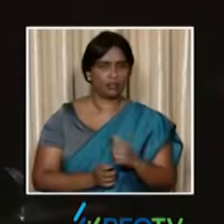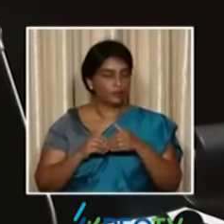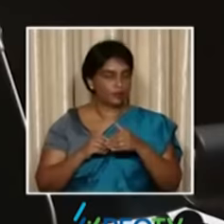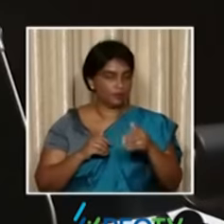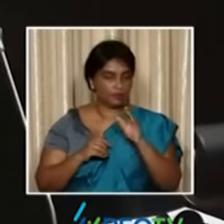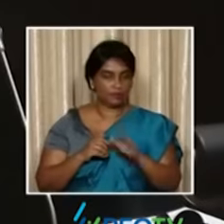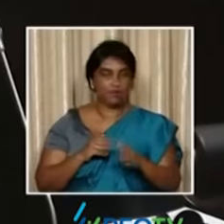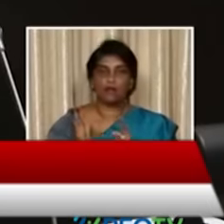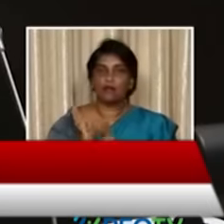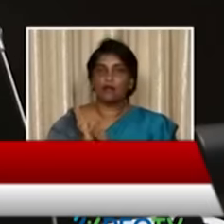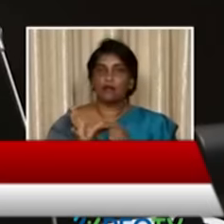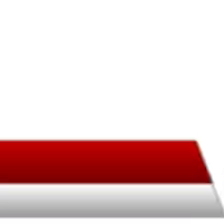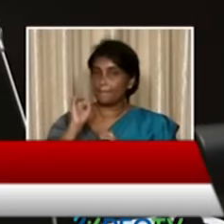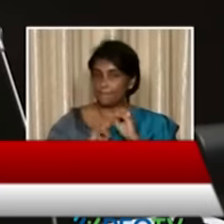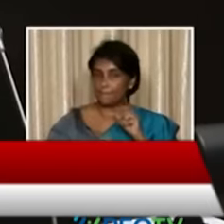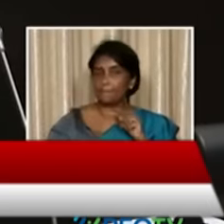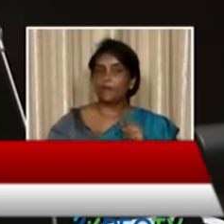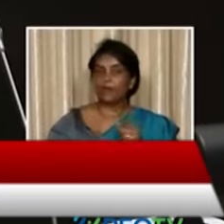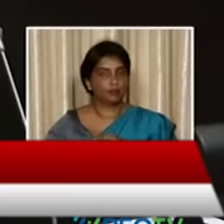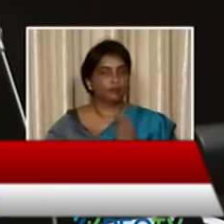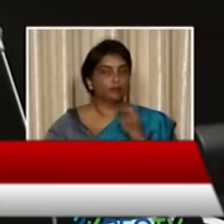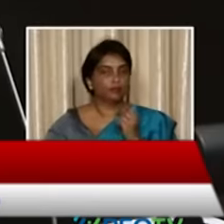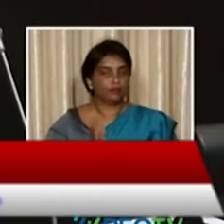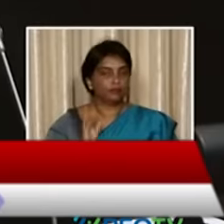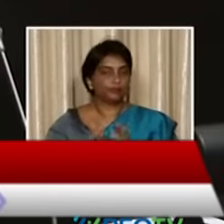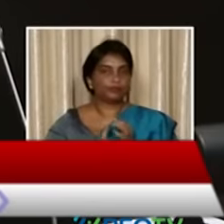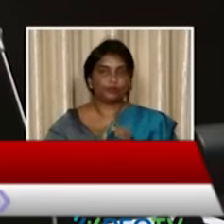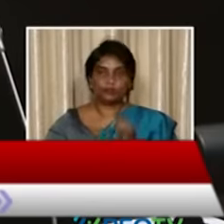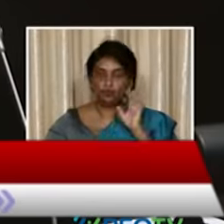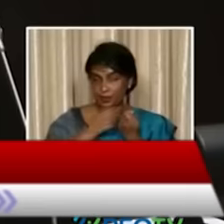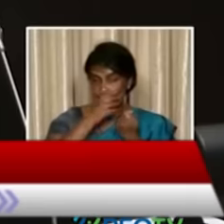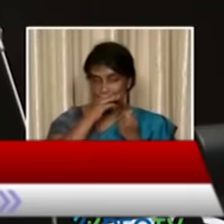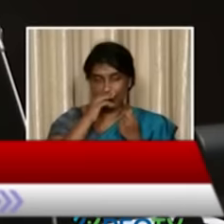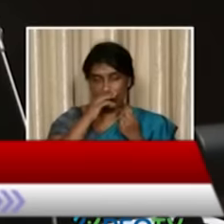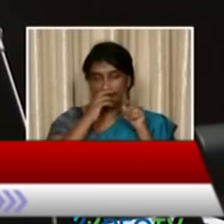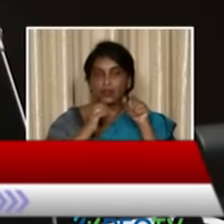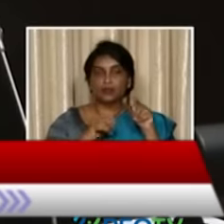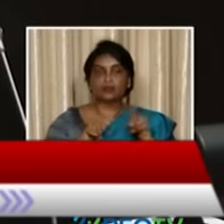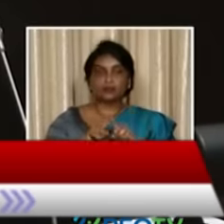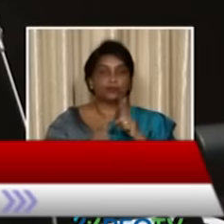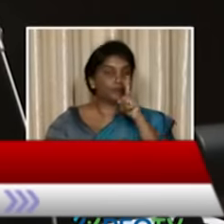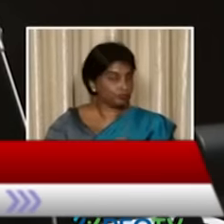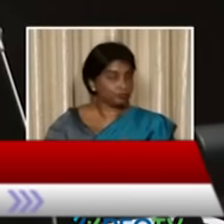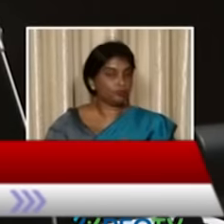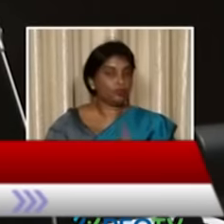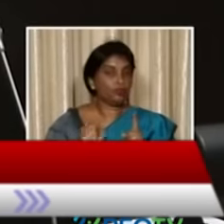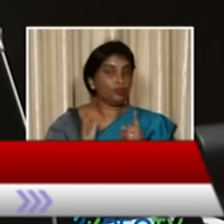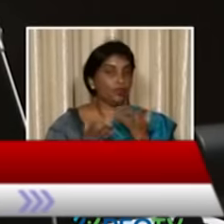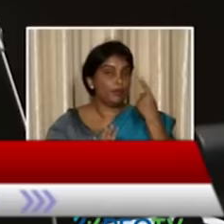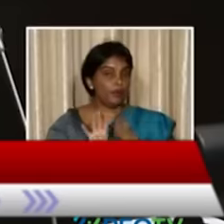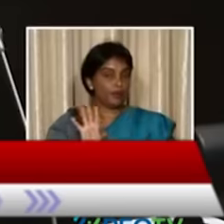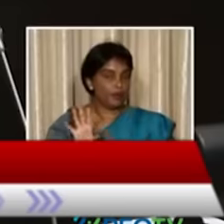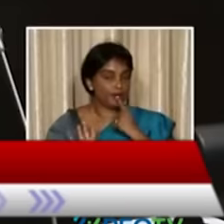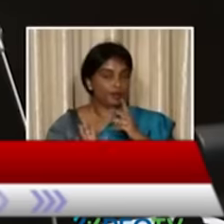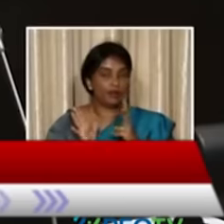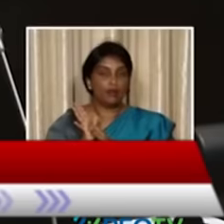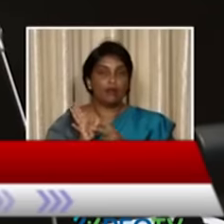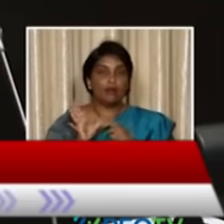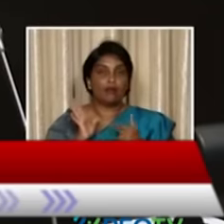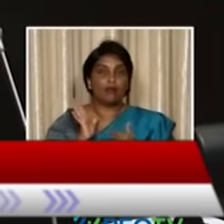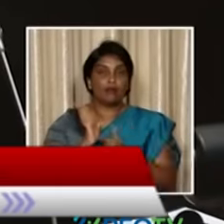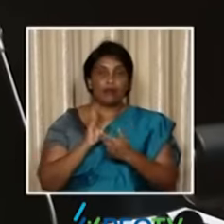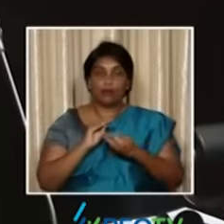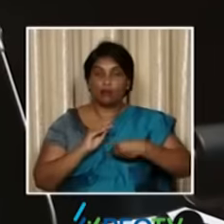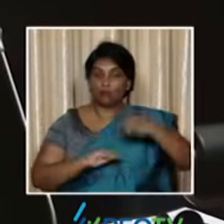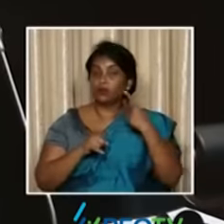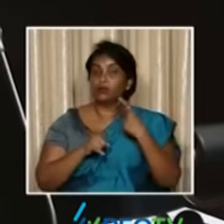ඔවට. වැඩ්බද්ද 3%කින් වැඩි කරන බව ජනාධිපතිතුමා ප්‍රකාශ කළා. ඒ අනුව එක පුජ්‍යලයෙක්ගෙන් අබන වසරේ වැඩ්බද්ද වැඩි